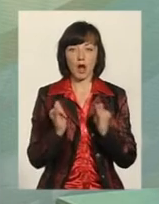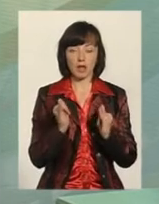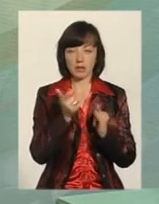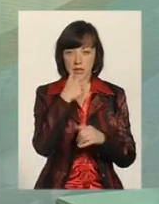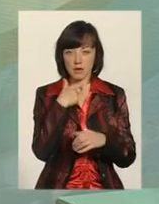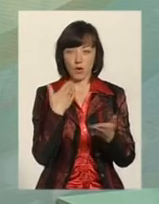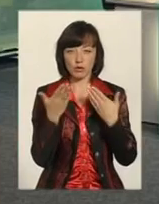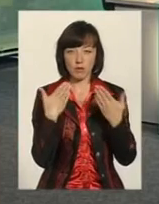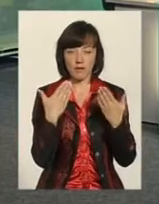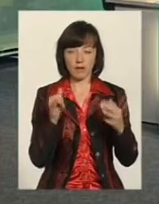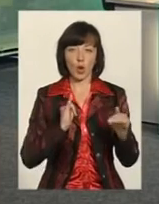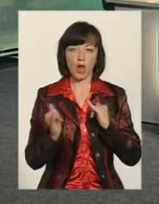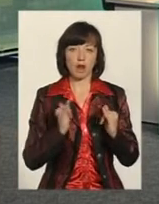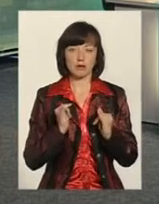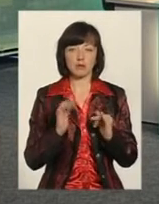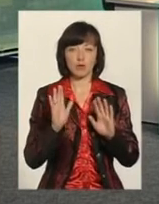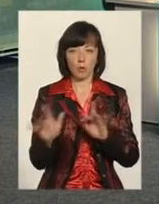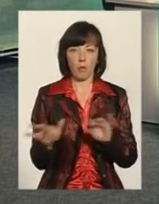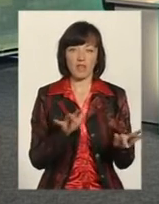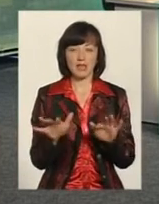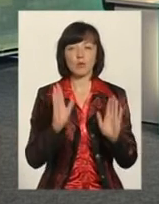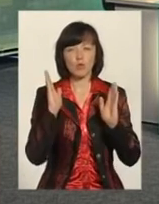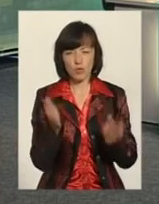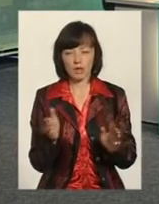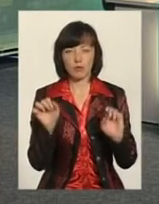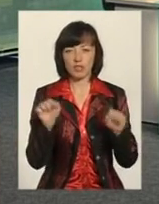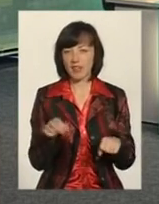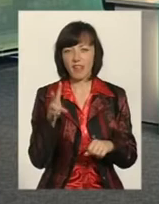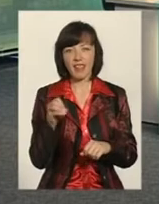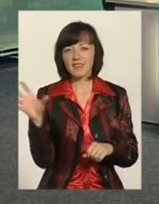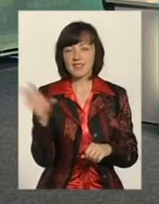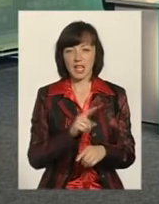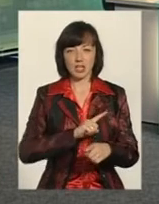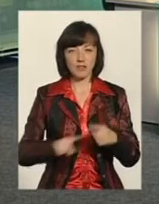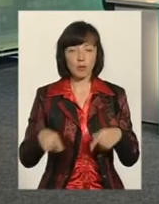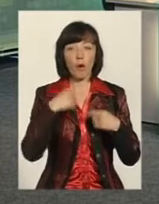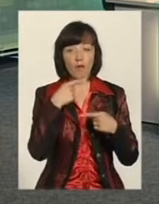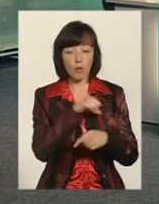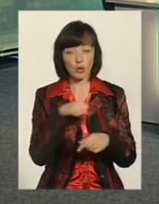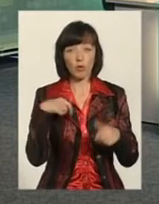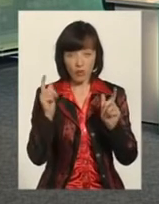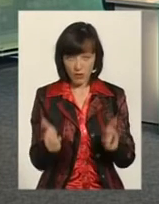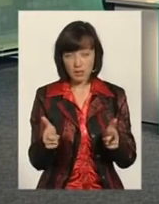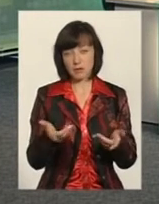і толерантність в поведінці. Воно буде. Можливо, не все так швидко. Ми ж говоримо про добровільність. Ми маємо 24